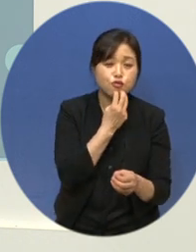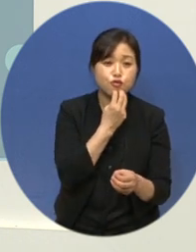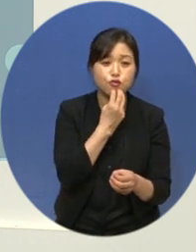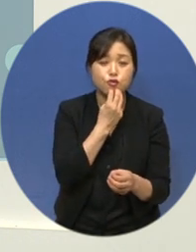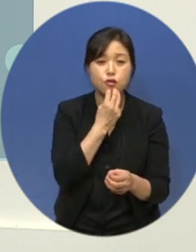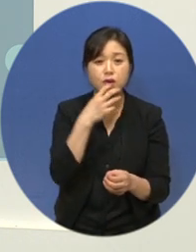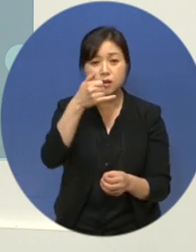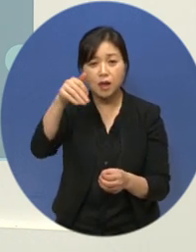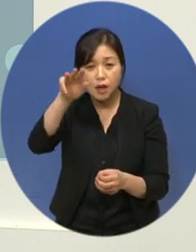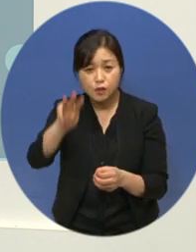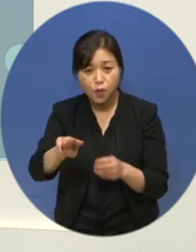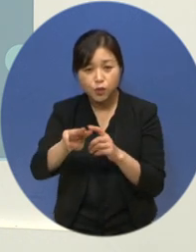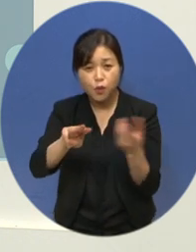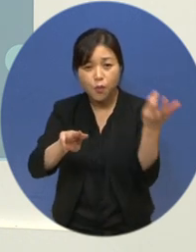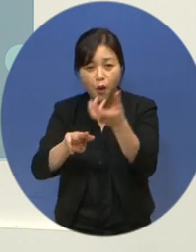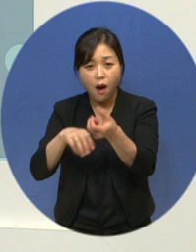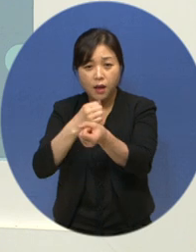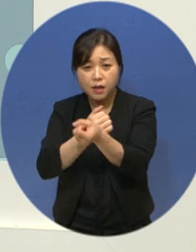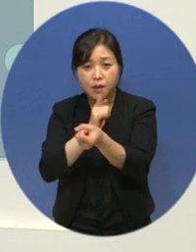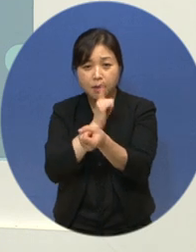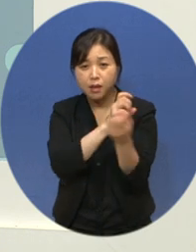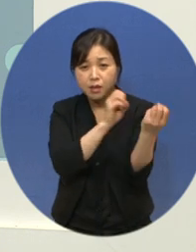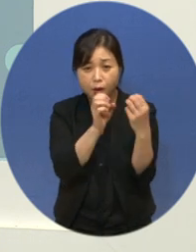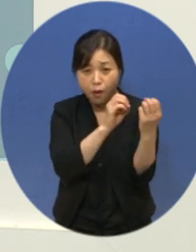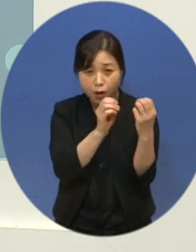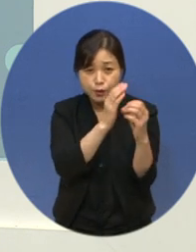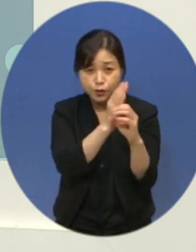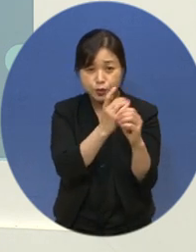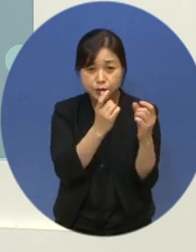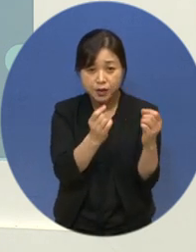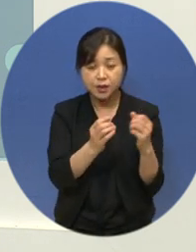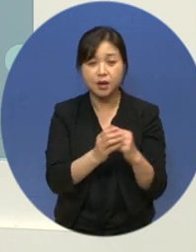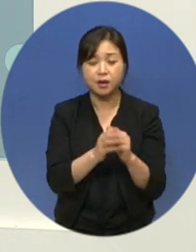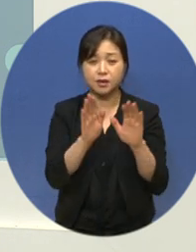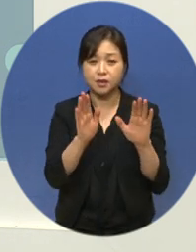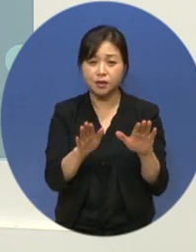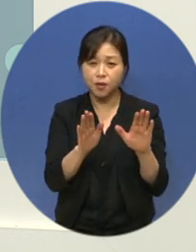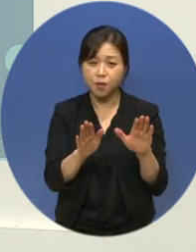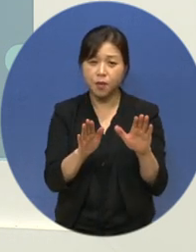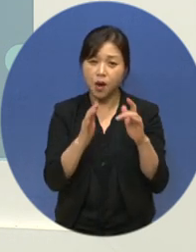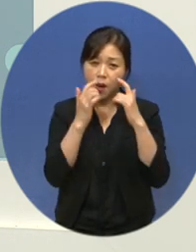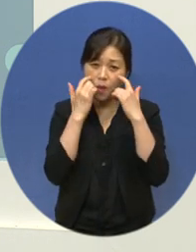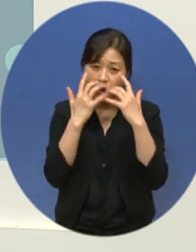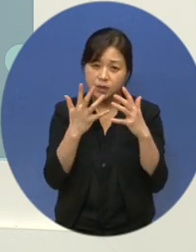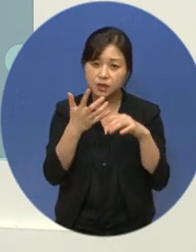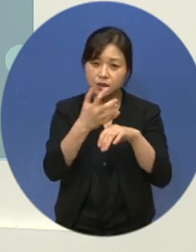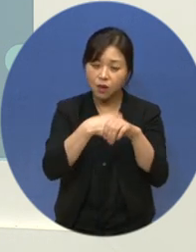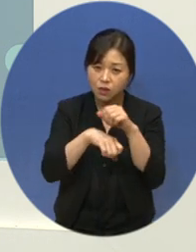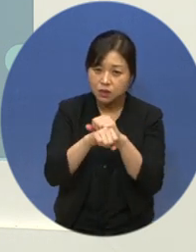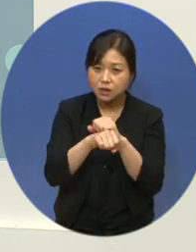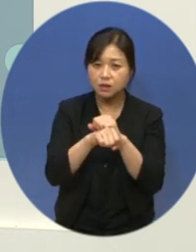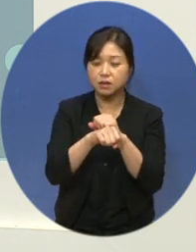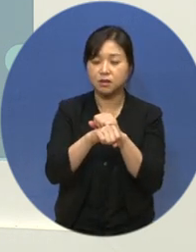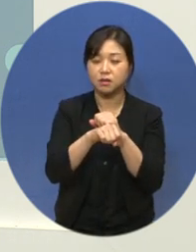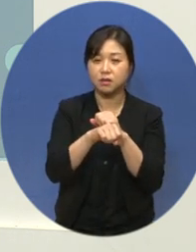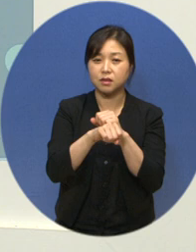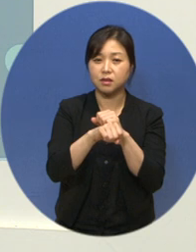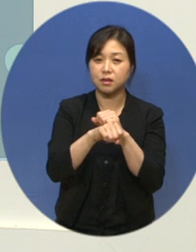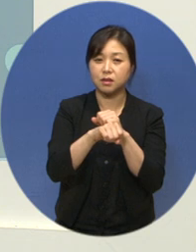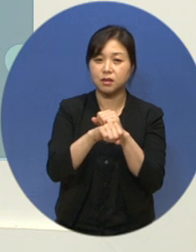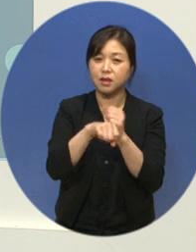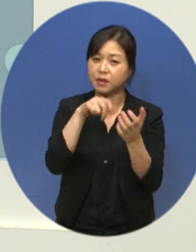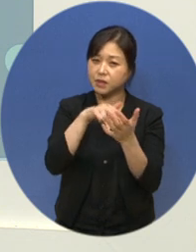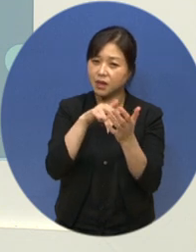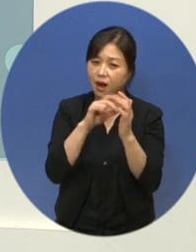되라고 지금 이 얘기가 오고가고 있거든요 예 물론 아직은 뭐 그렇게 에 표면적으로 크게 적극적 은